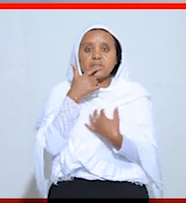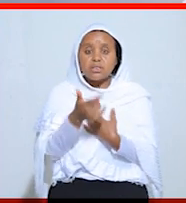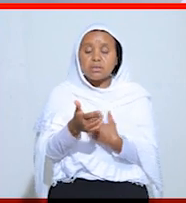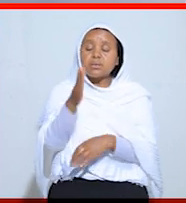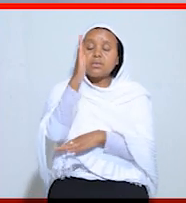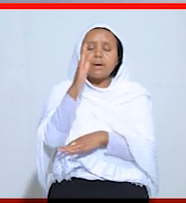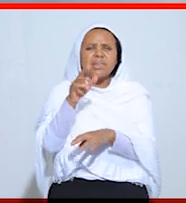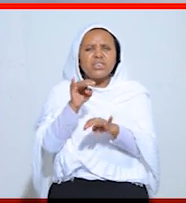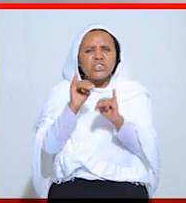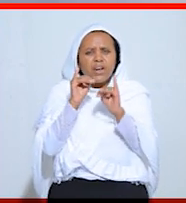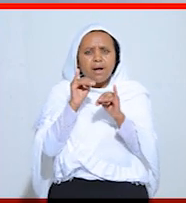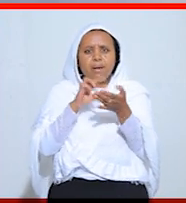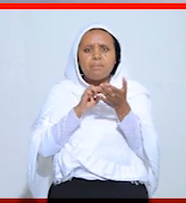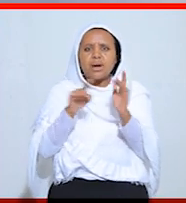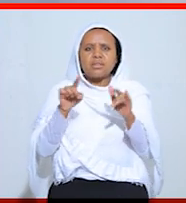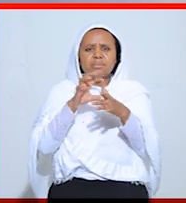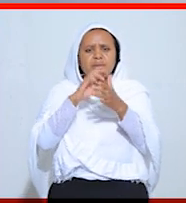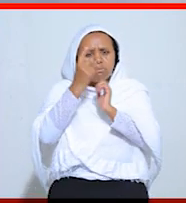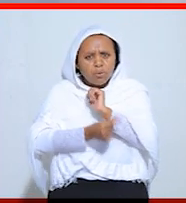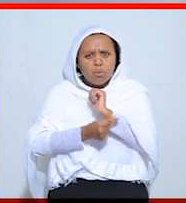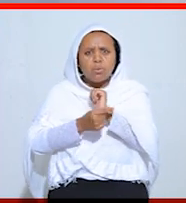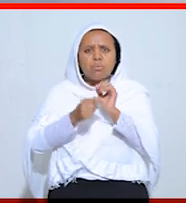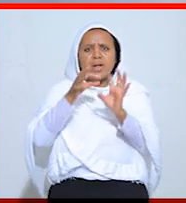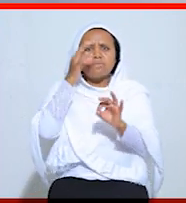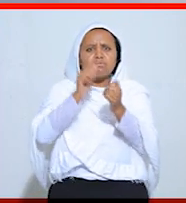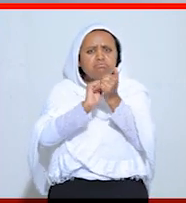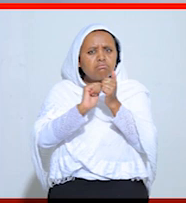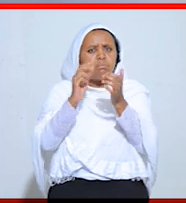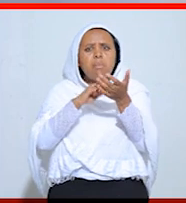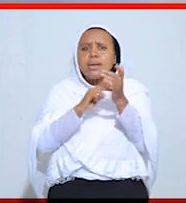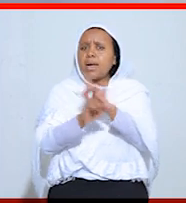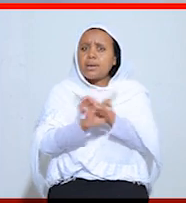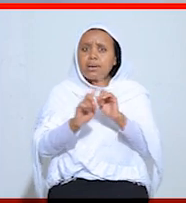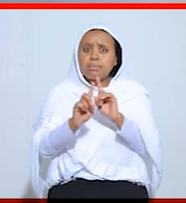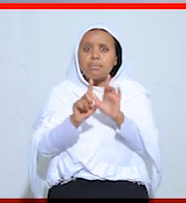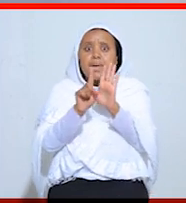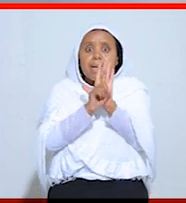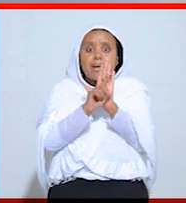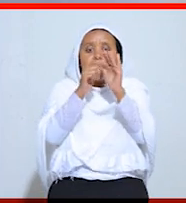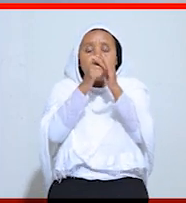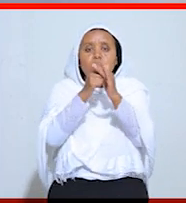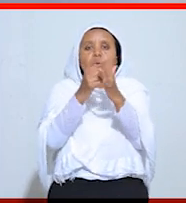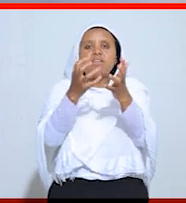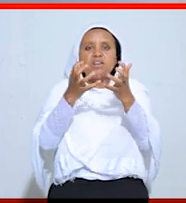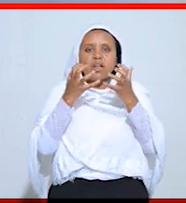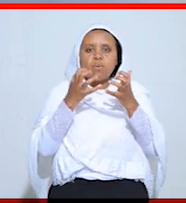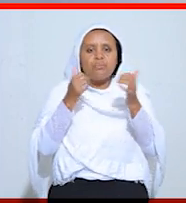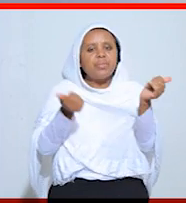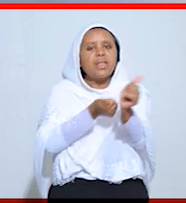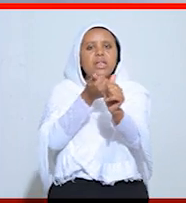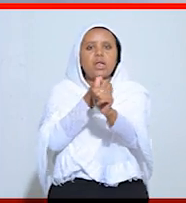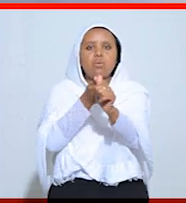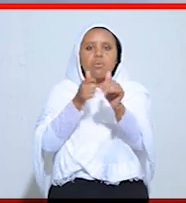እንፍራ ስንል እግዚአብሔር ጨካኝ ነው፣ በስጋ ይቀስፈናል፣ በነፍስ ያጠፋናል አይደለም። በሕግ በአምልኮት